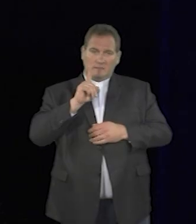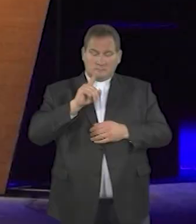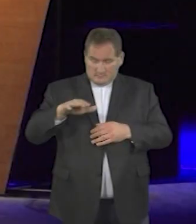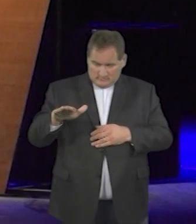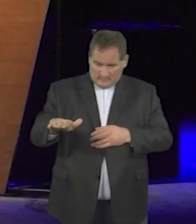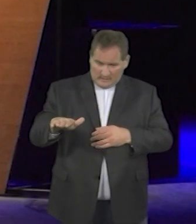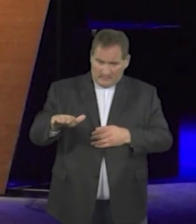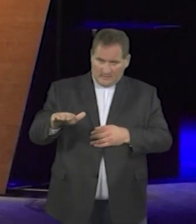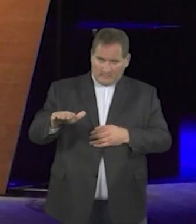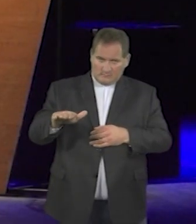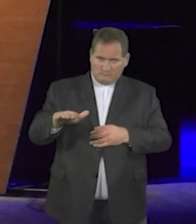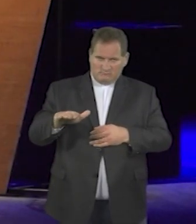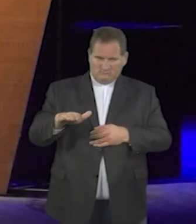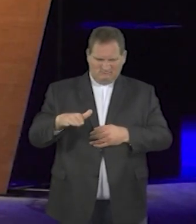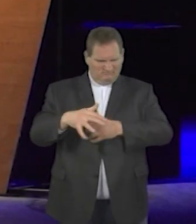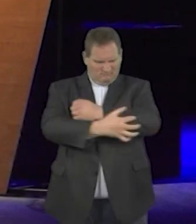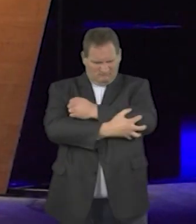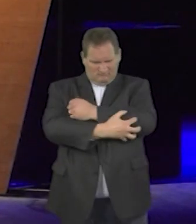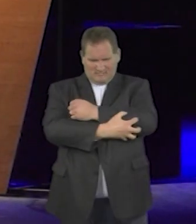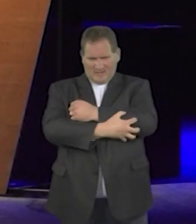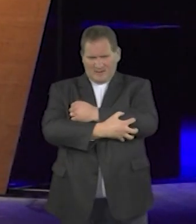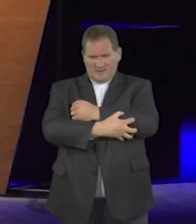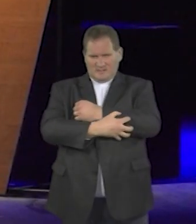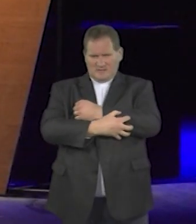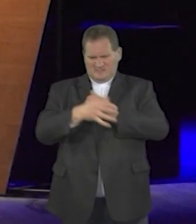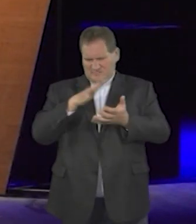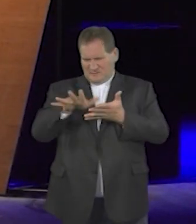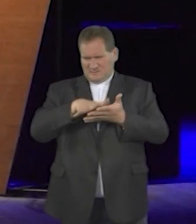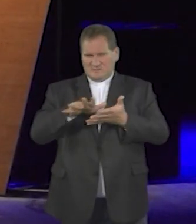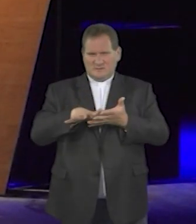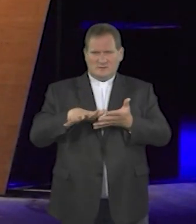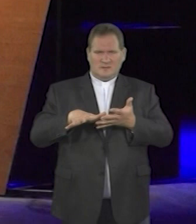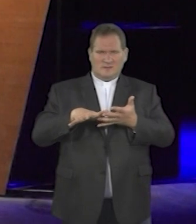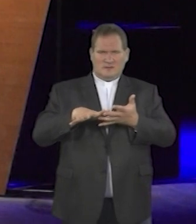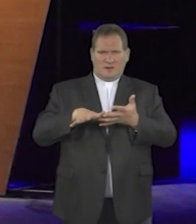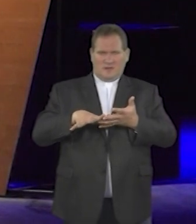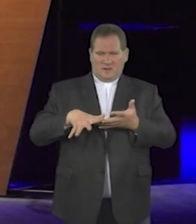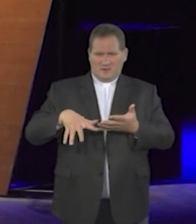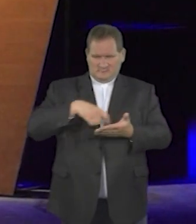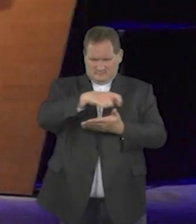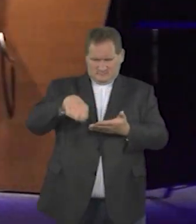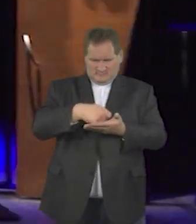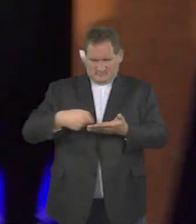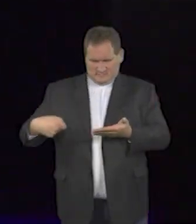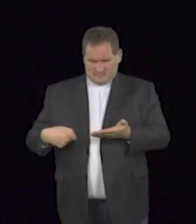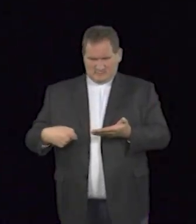niewielki, obszarpany, umurzany, płukał rondelki.